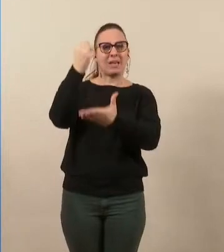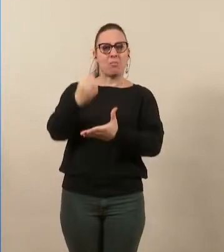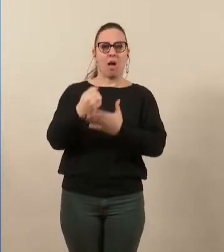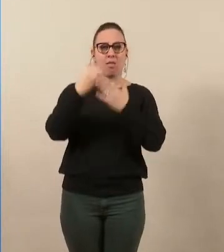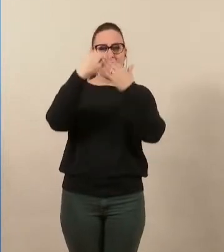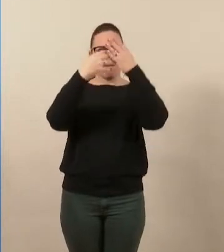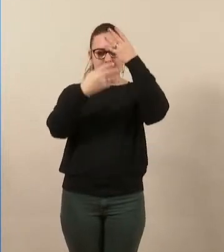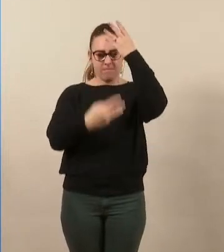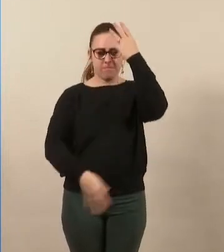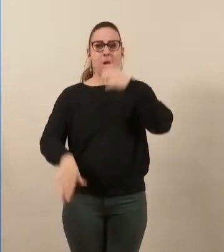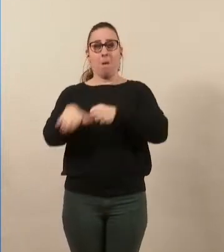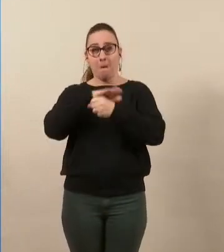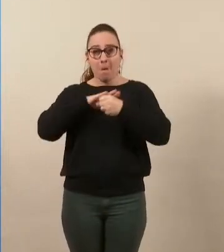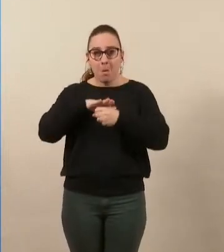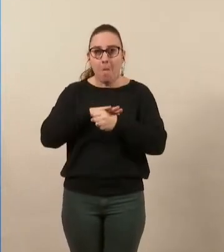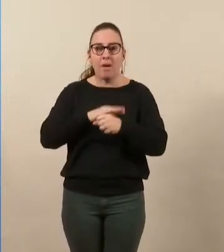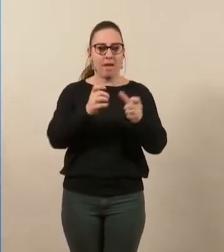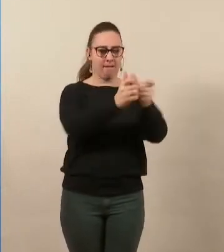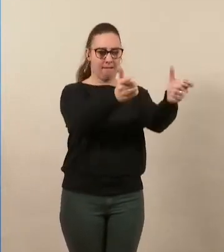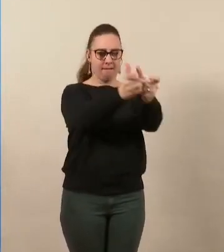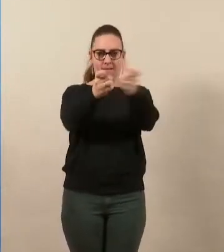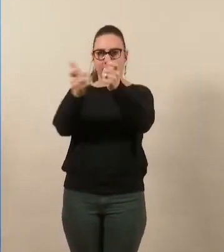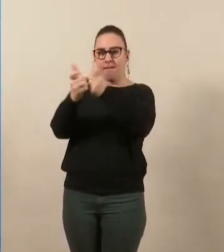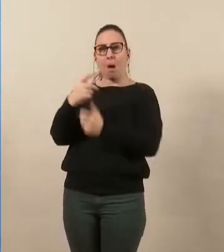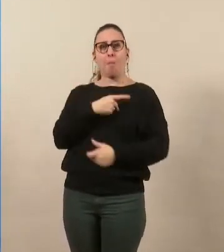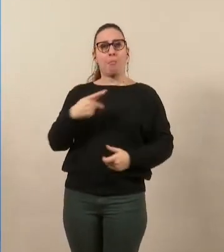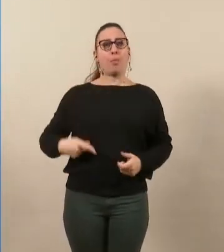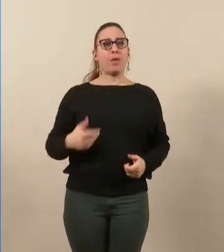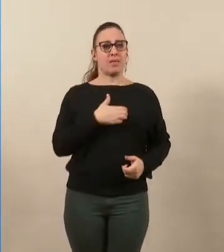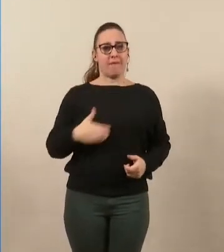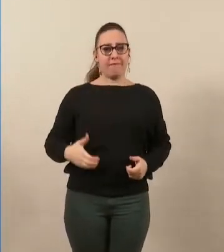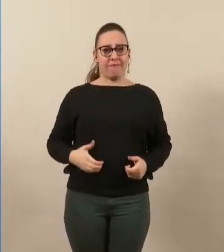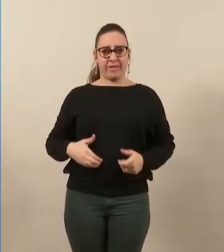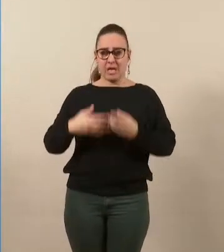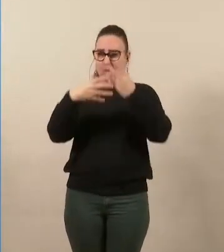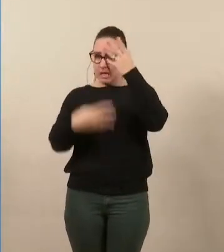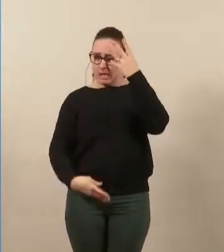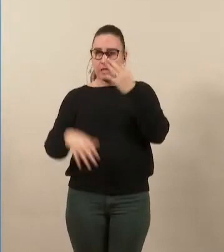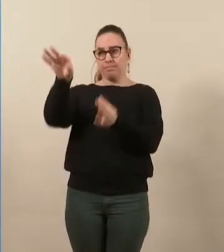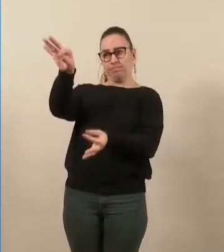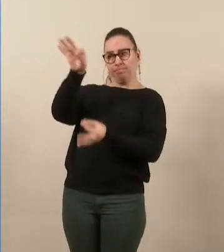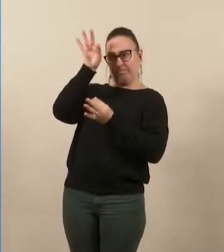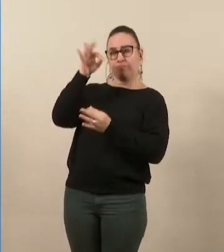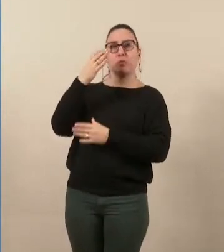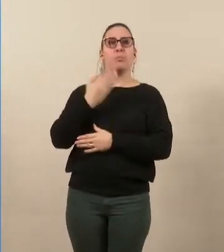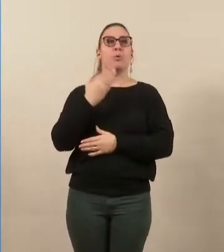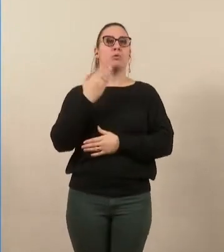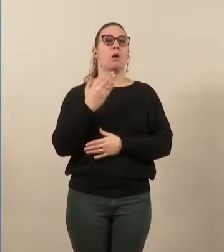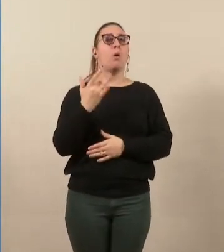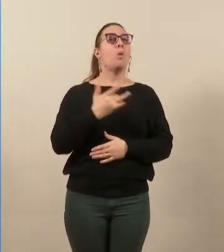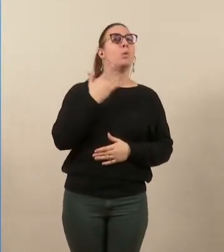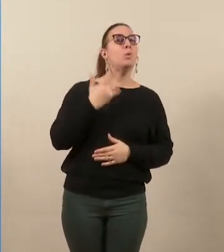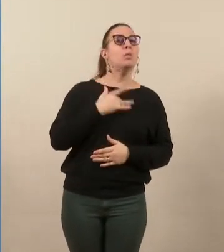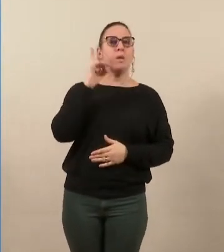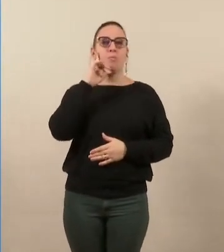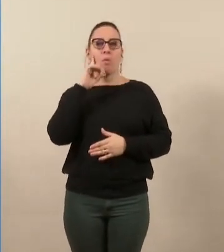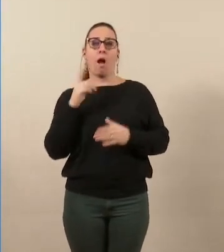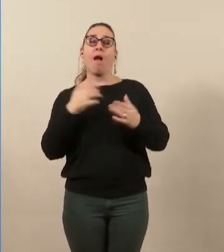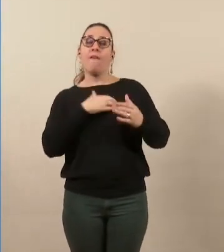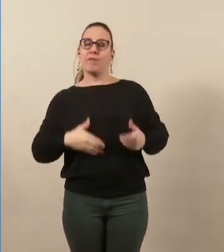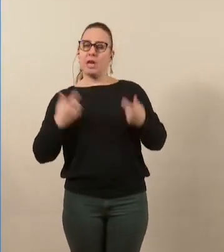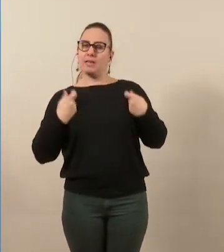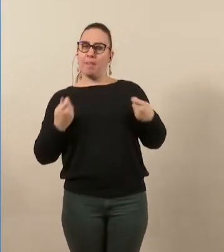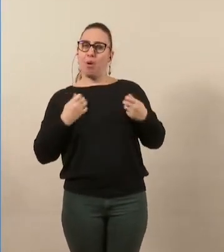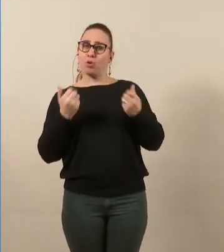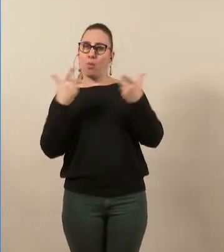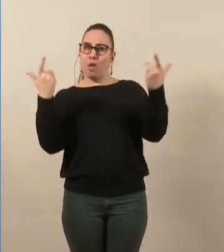l'inventaire exhaustif des locaux et propriétés municipales, de leur utilisation et de ce qu'ils coûtent à la ville. Il